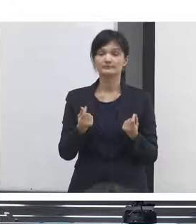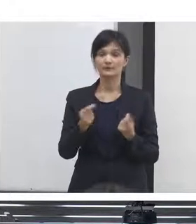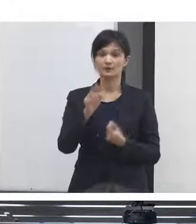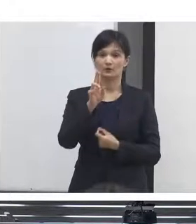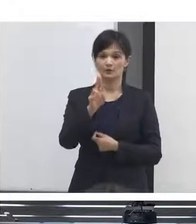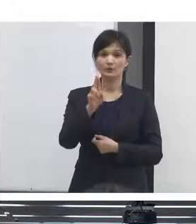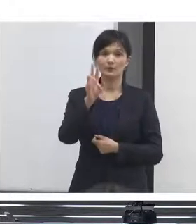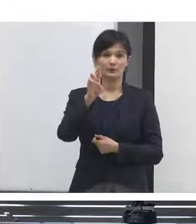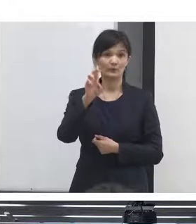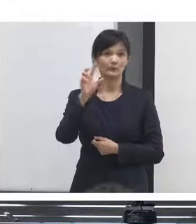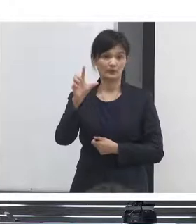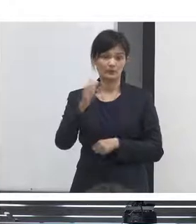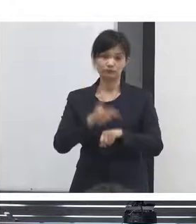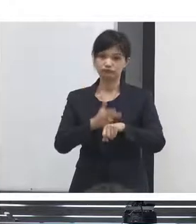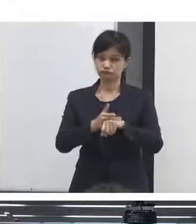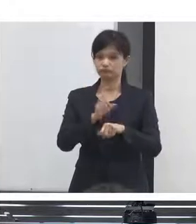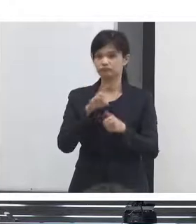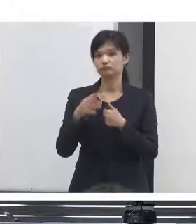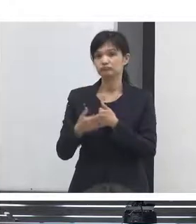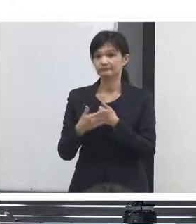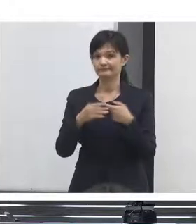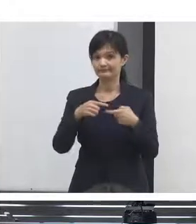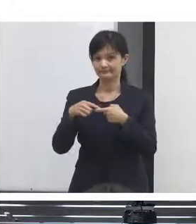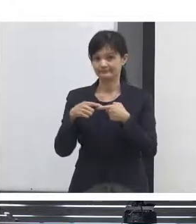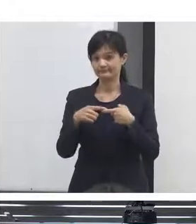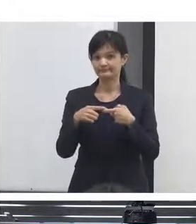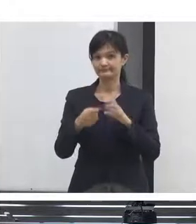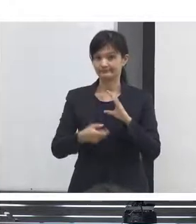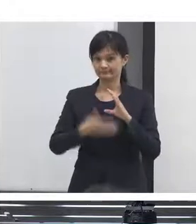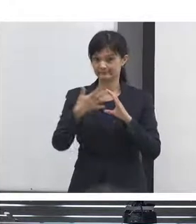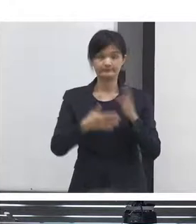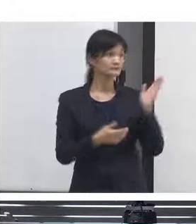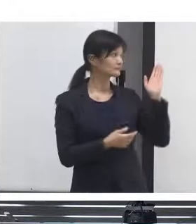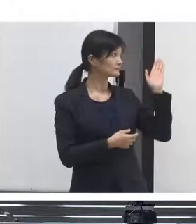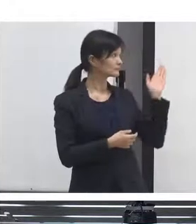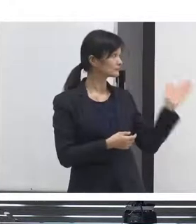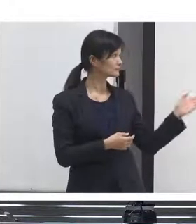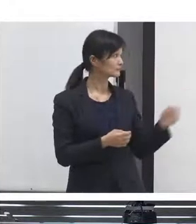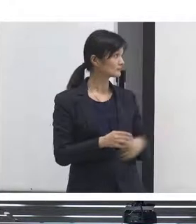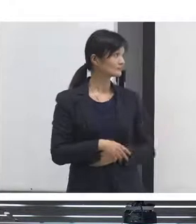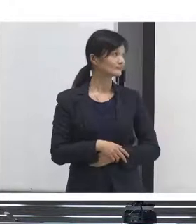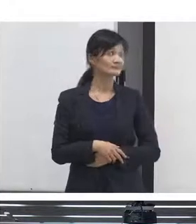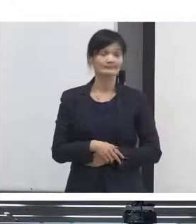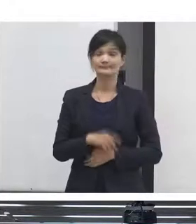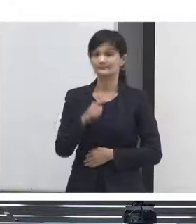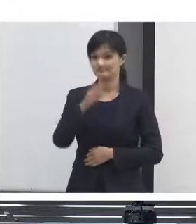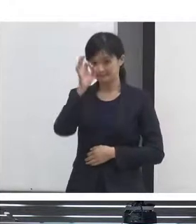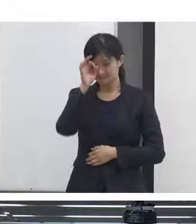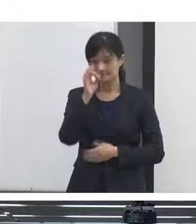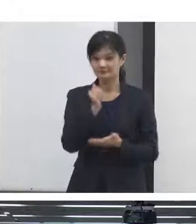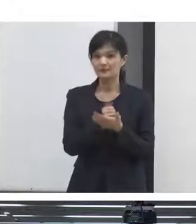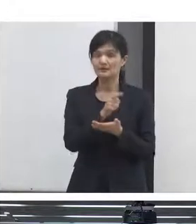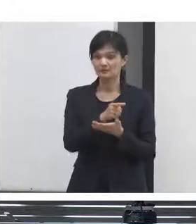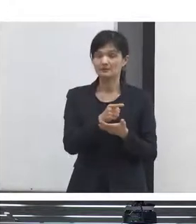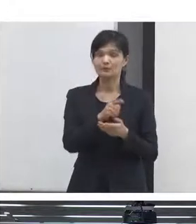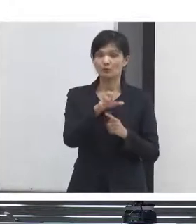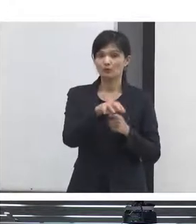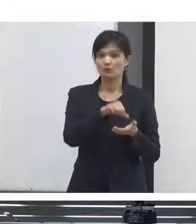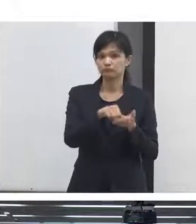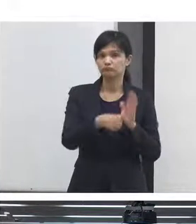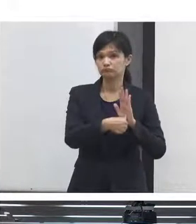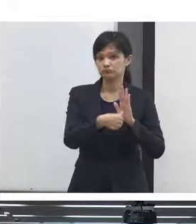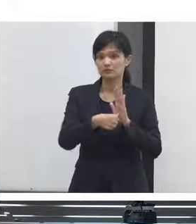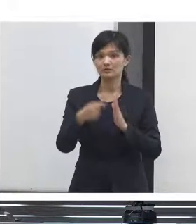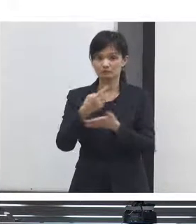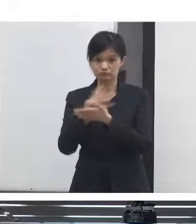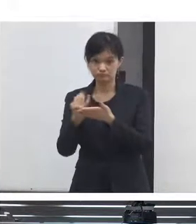哦。就是说，我们现在看到的这个两个部分呢，是使用了这个农作物统一名称跟代码。那下面那个